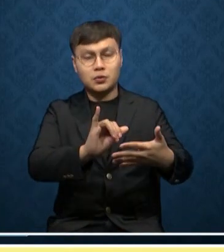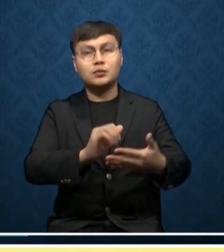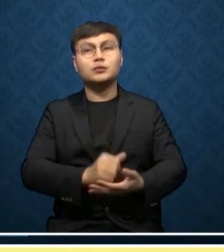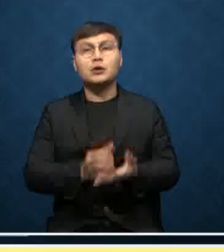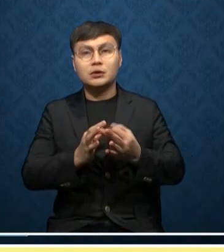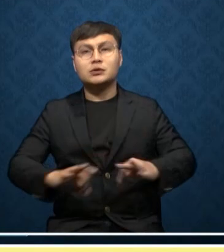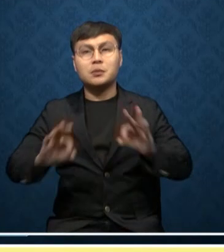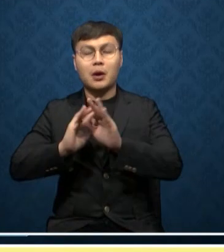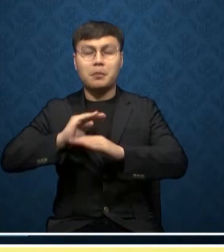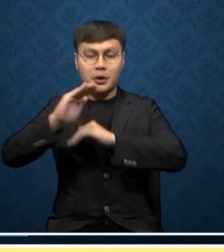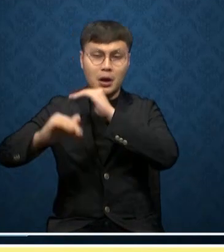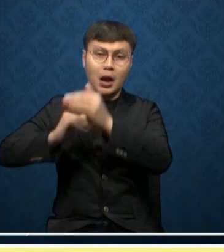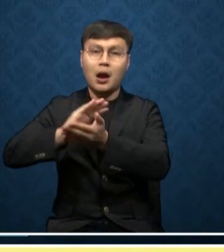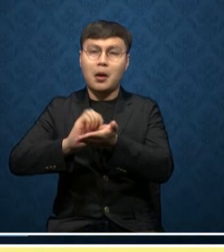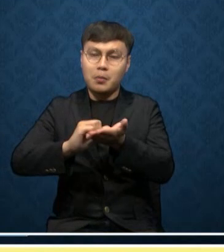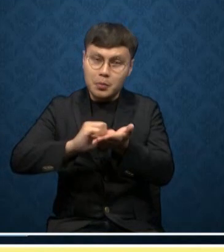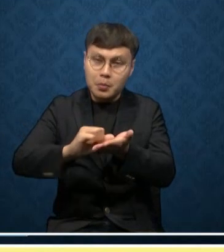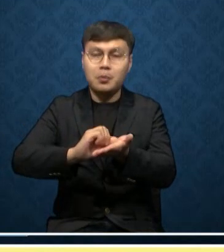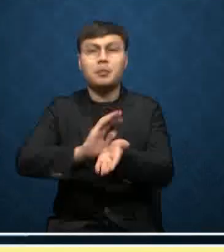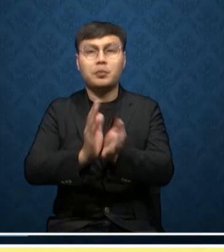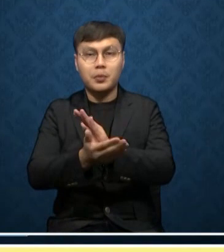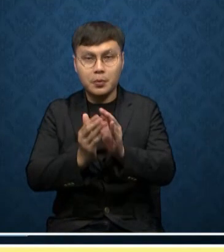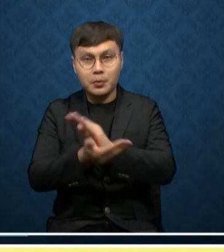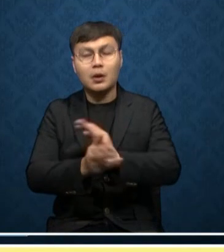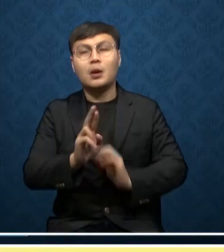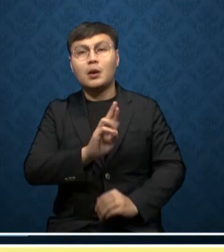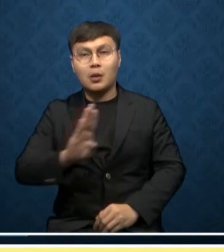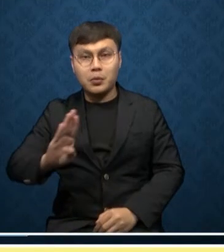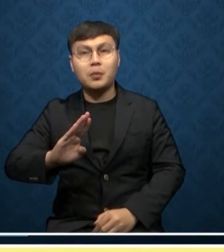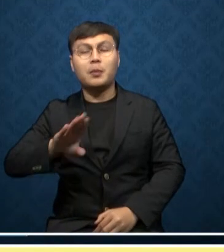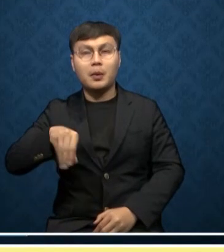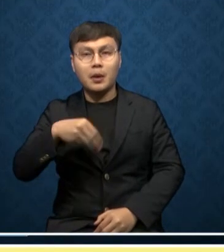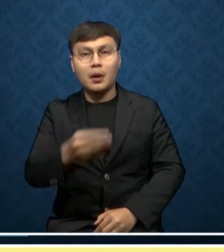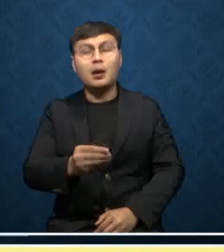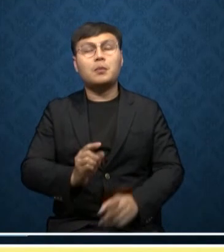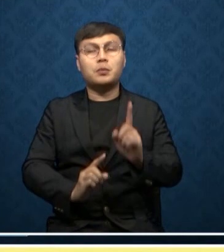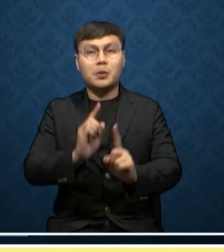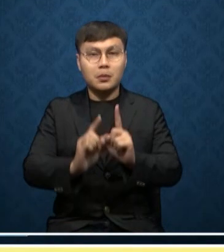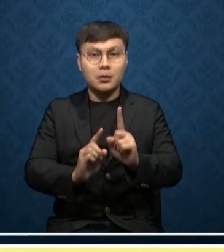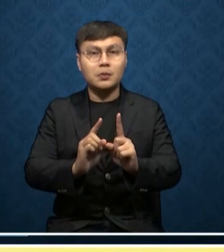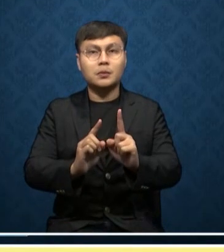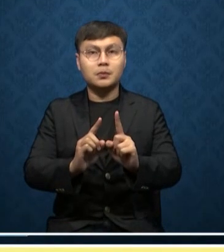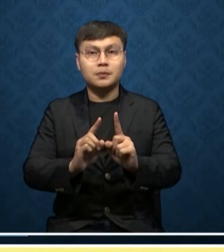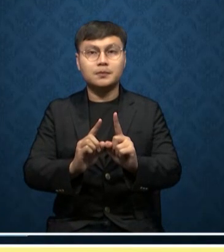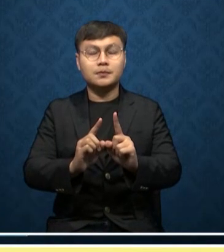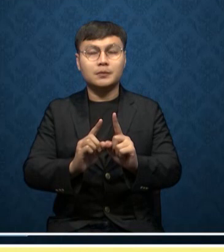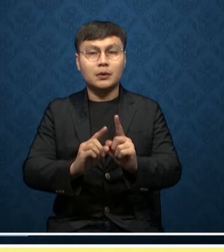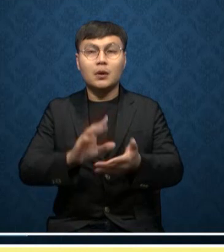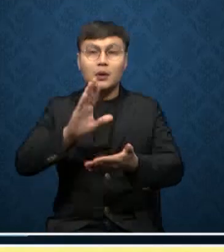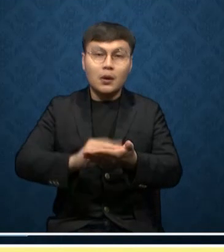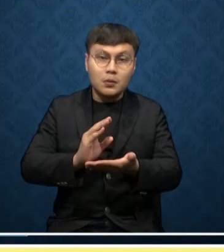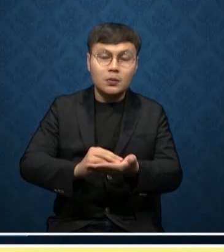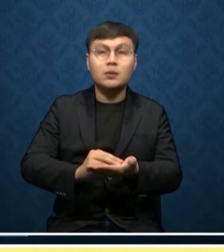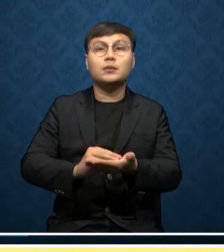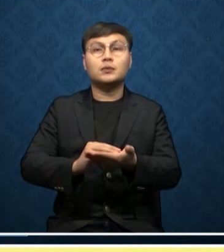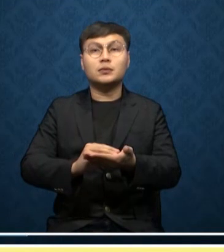มีการพัฒนาปรับปรุงระบบอนอร์ให้สามารถประเมินผลจากการนำเข้าข้อมูลของหน่วยงานที่จะ